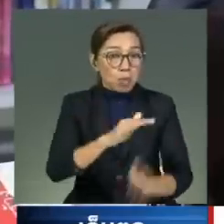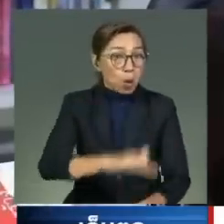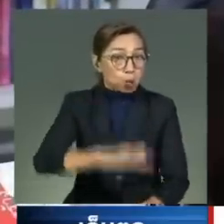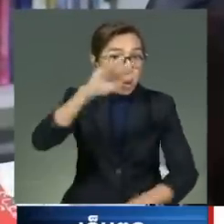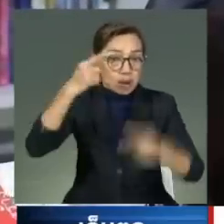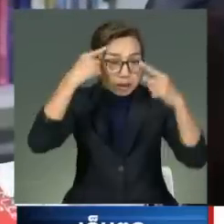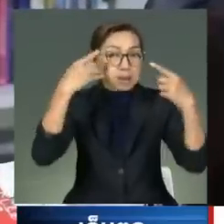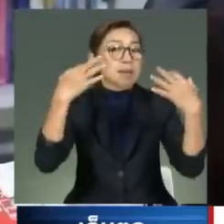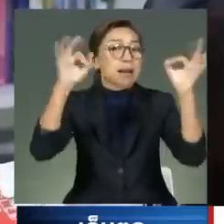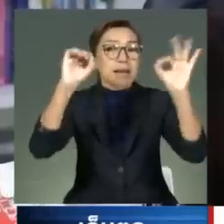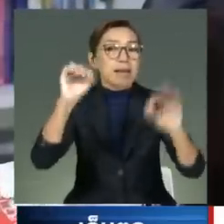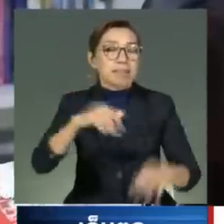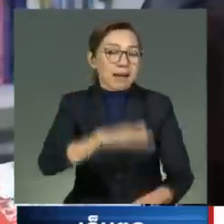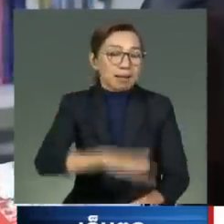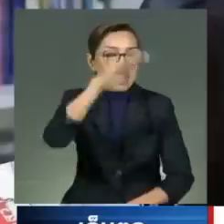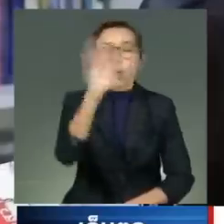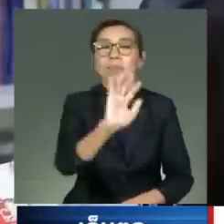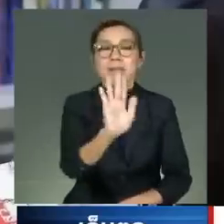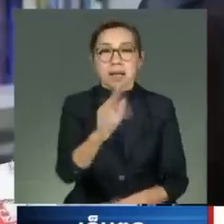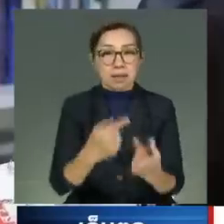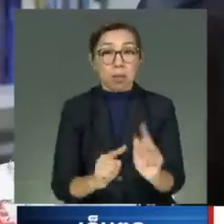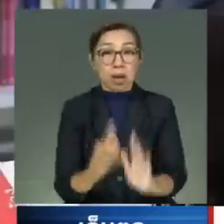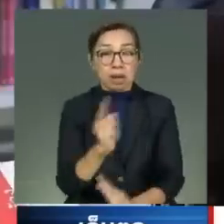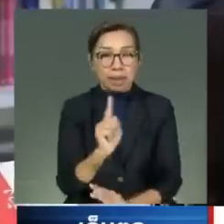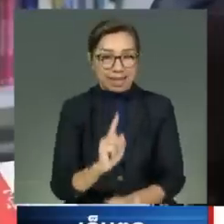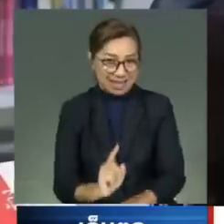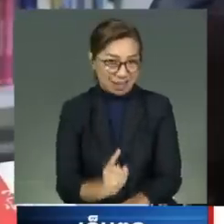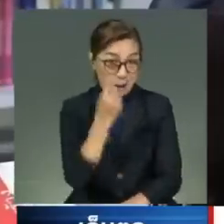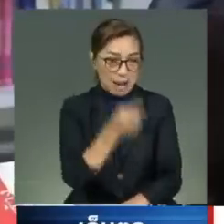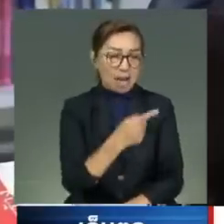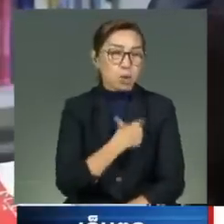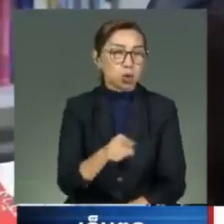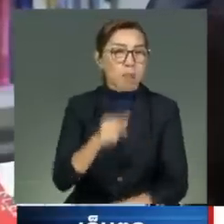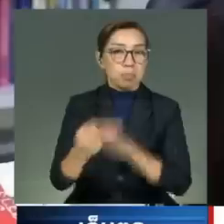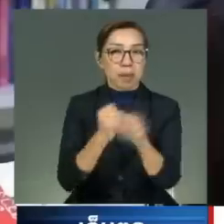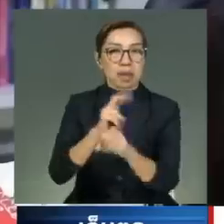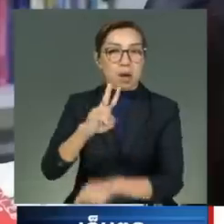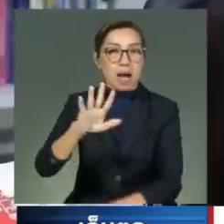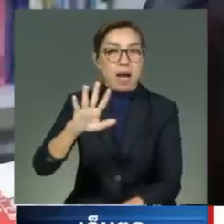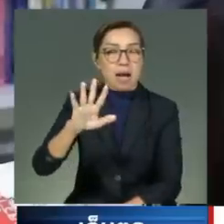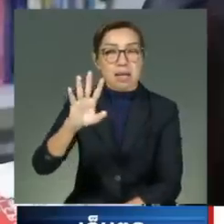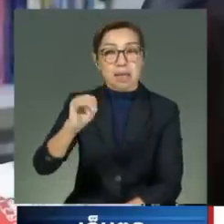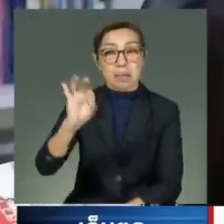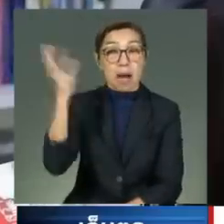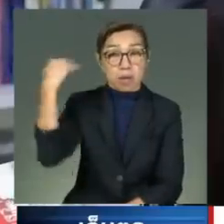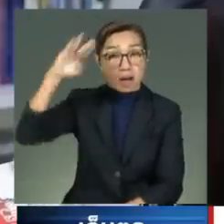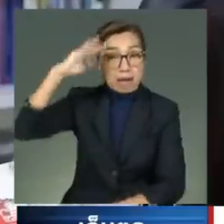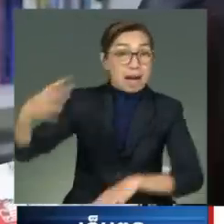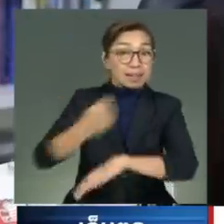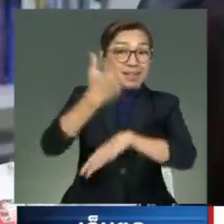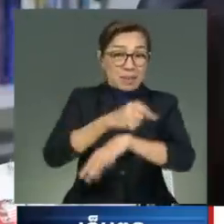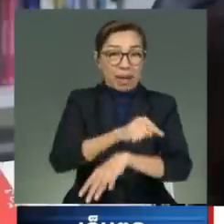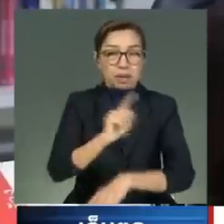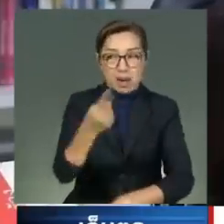เสรีนิยมตั้งแต่เริ่มนะครับคือเธอเริ่มต้นจากการชื่นชอบรัฐประหารเมื่อปี 49จากนั้นค่อยๆเปลี่ยนกระบวนการปรับเปลี่ยน